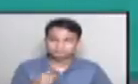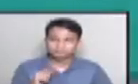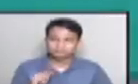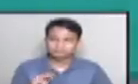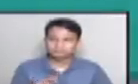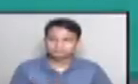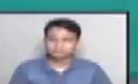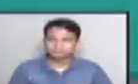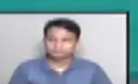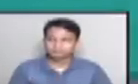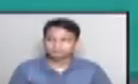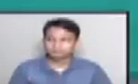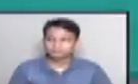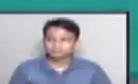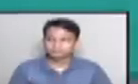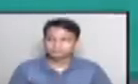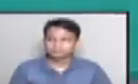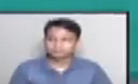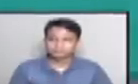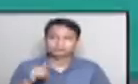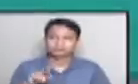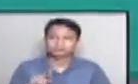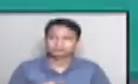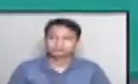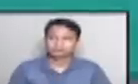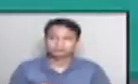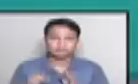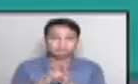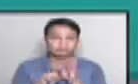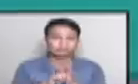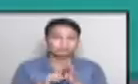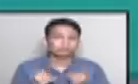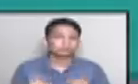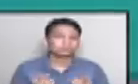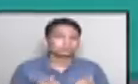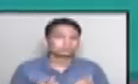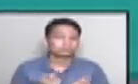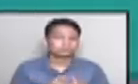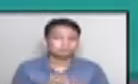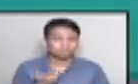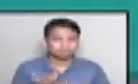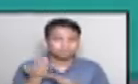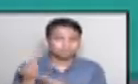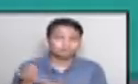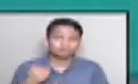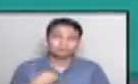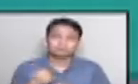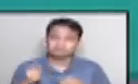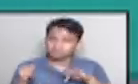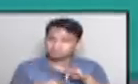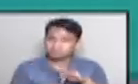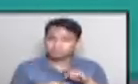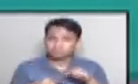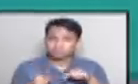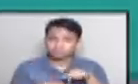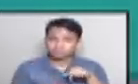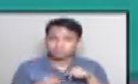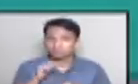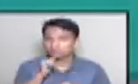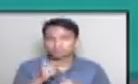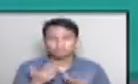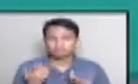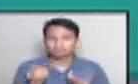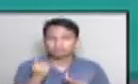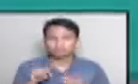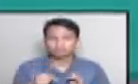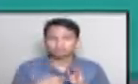nakakapanood. Ma'am, alam mo ma'am kasi ikaw ang HR eh, syempre. Bawal ito ma'am. Pwede kayong masanction ito ng dole kasi this is not the way